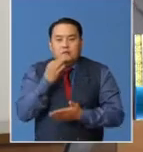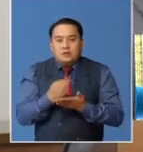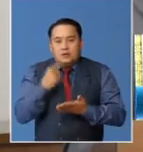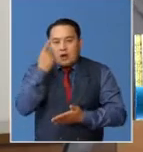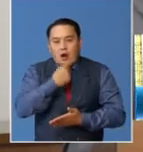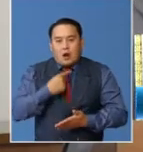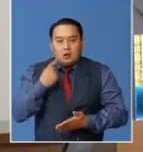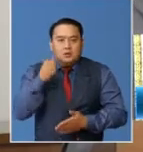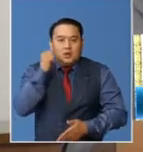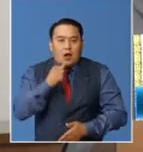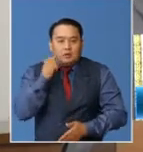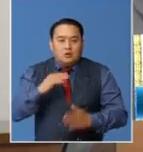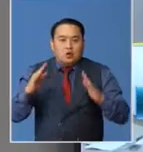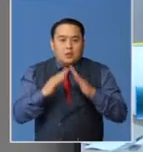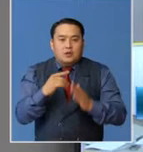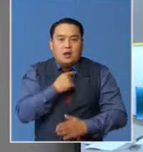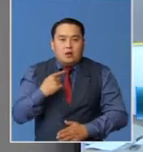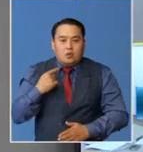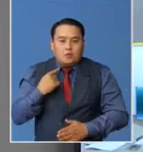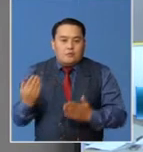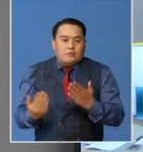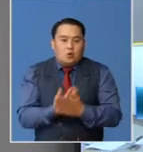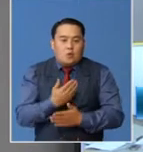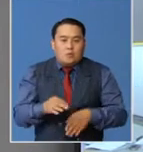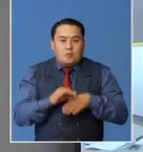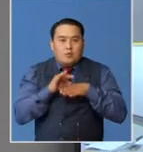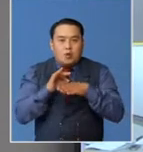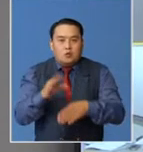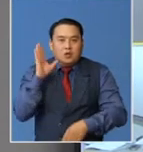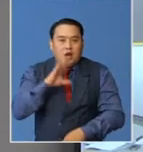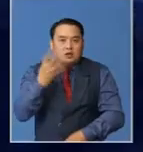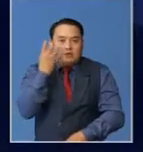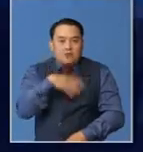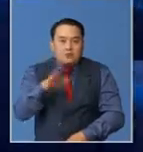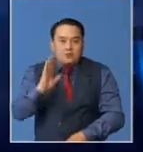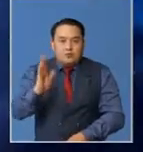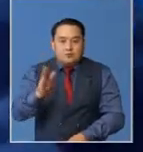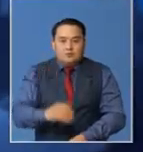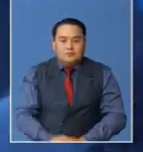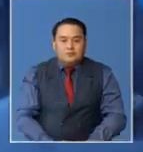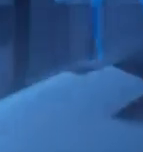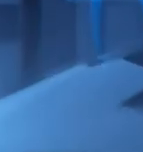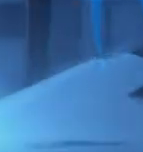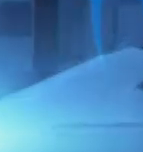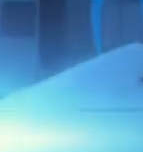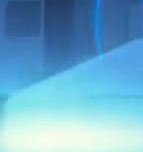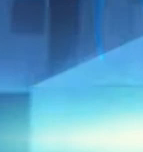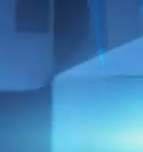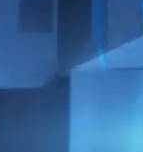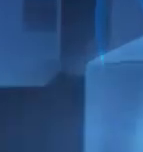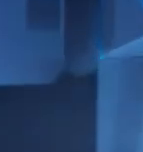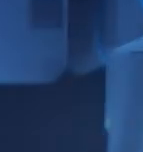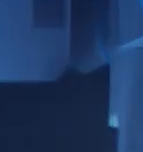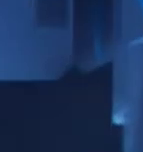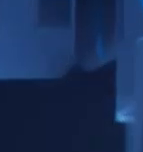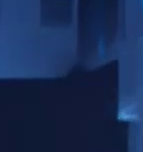лица, уже завтра в дома талдыкурганцев вновь будет подана горячая вода. Азат Жумаханов, Жаслан Шингенже, телеканал